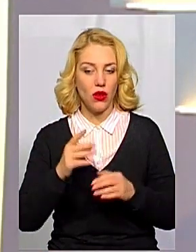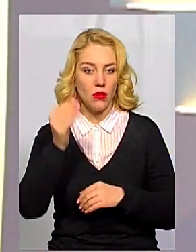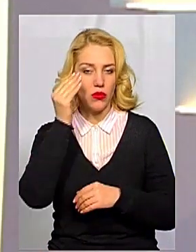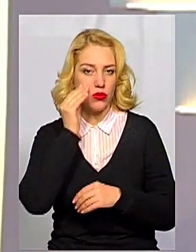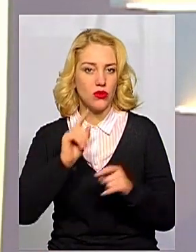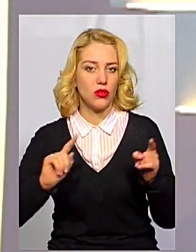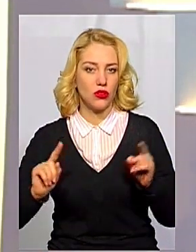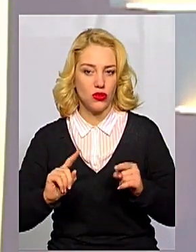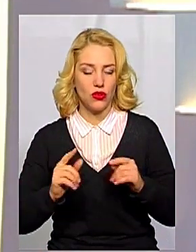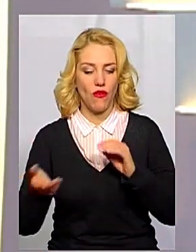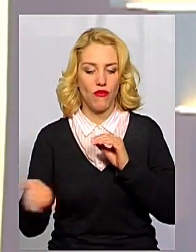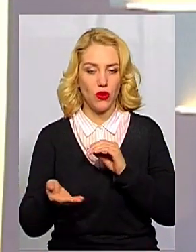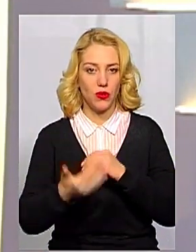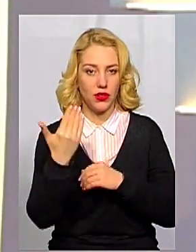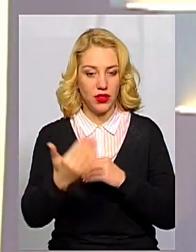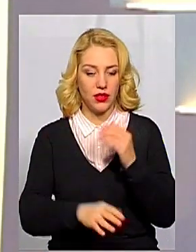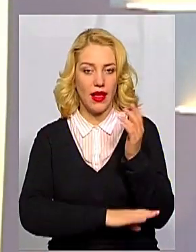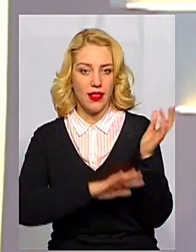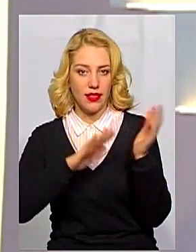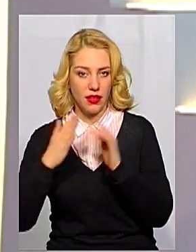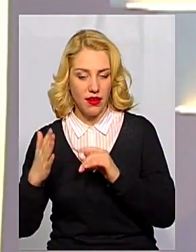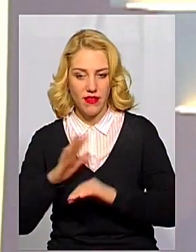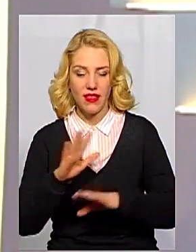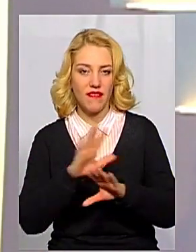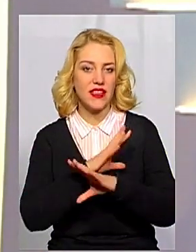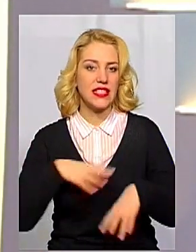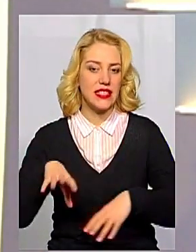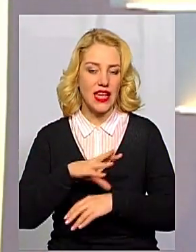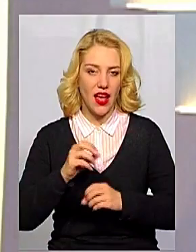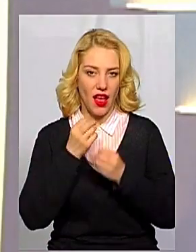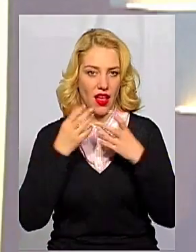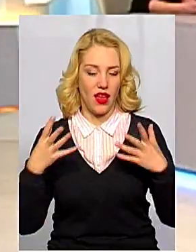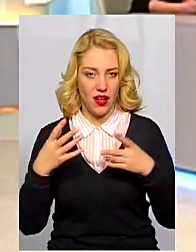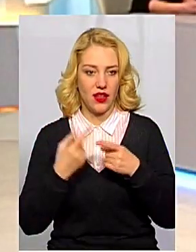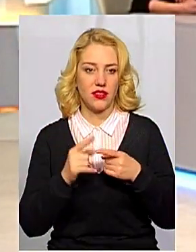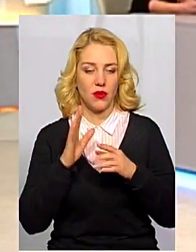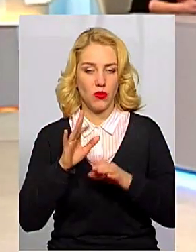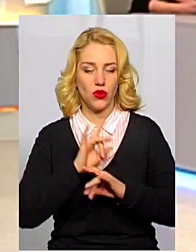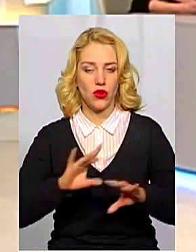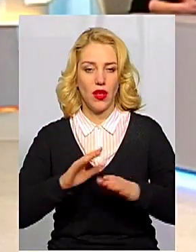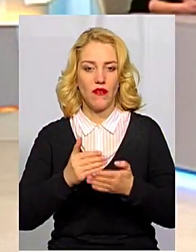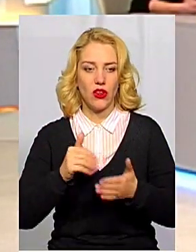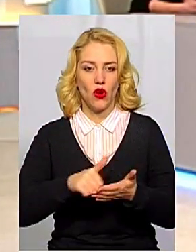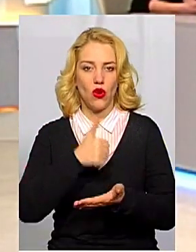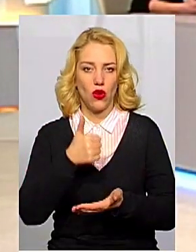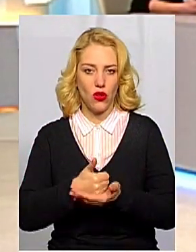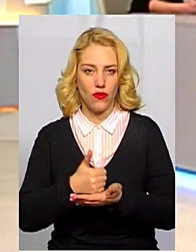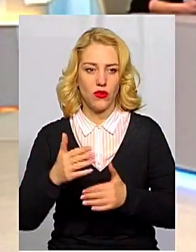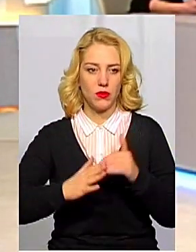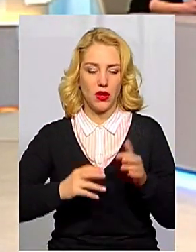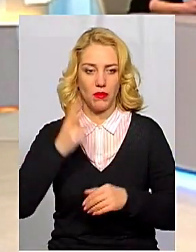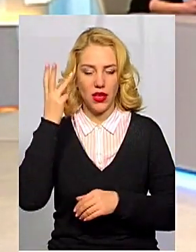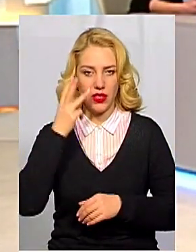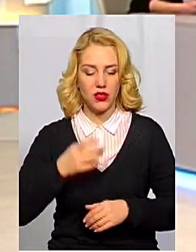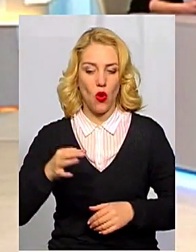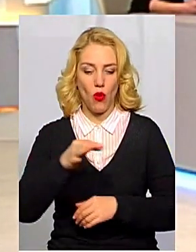вирубуванням дерев не все гаразд. Сподіваємось почути роз'яснення від головного спеціалісту відділу Хмельницького обласного